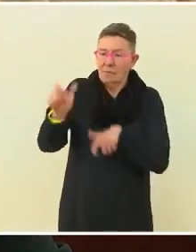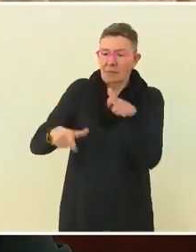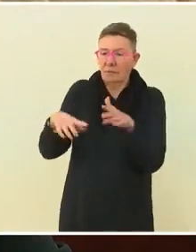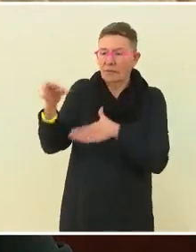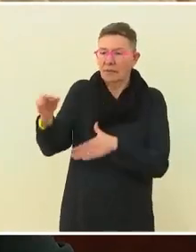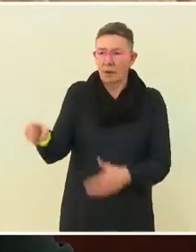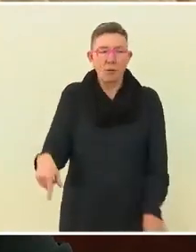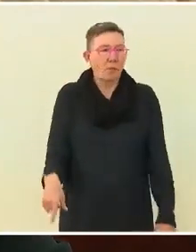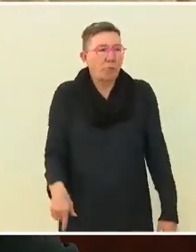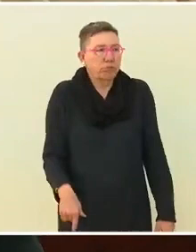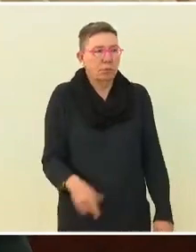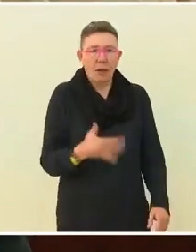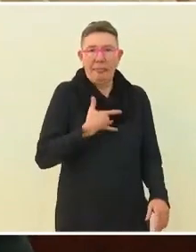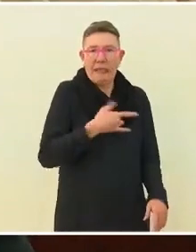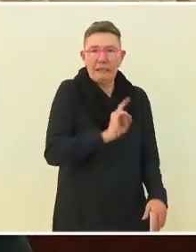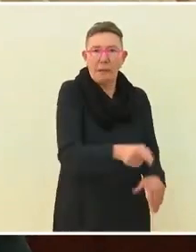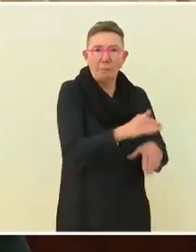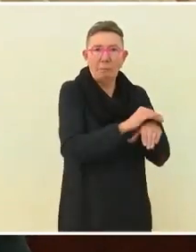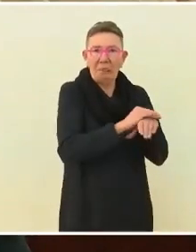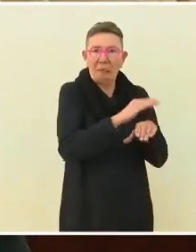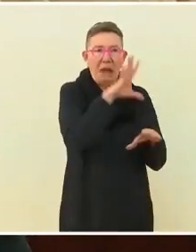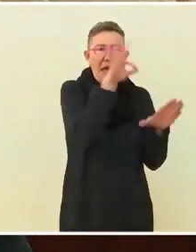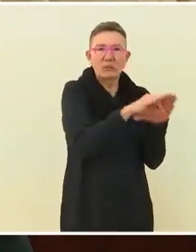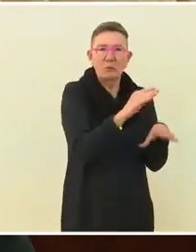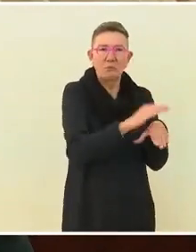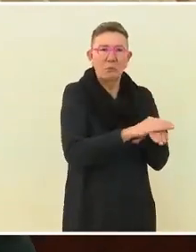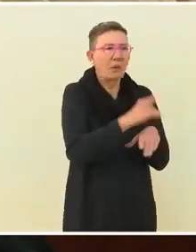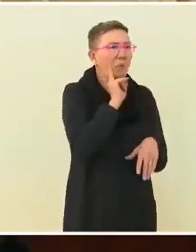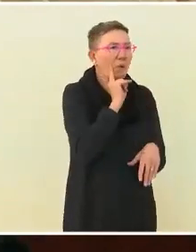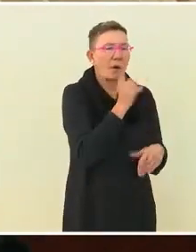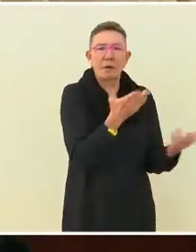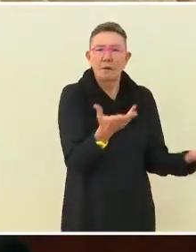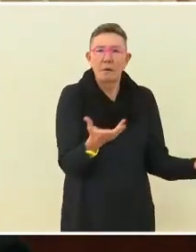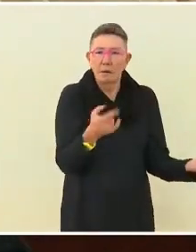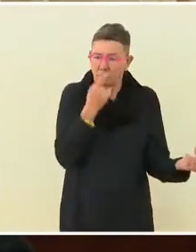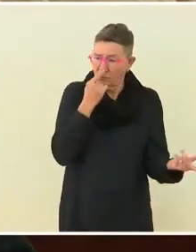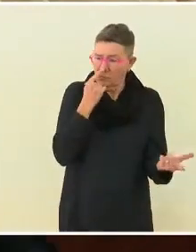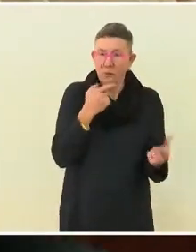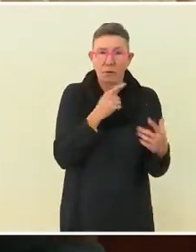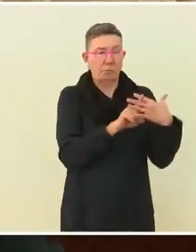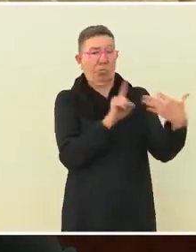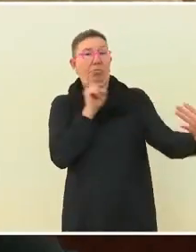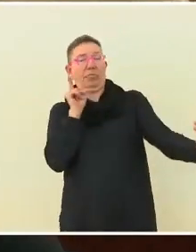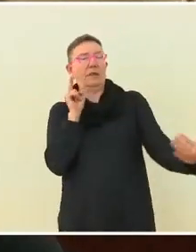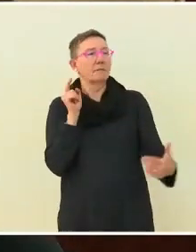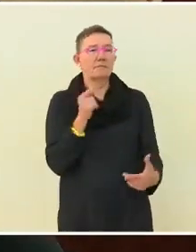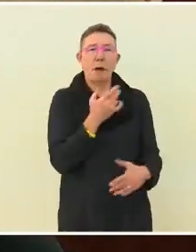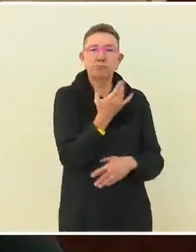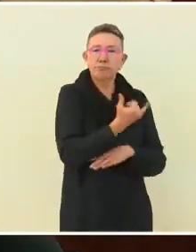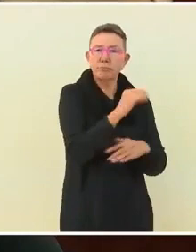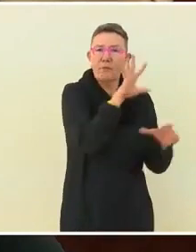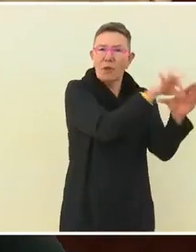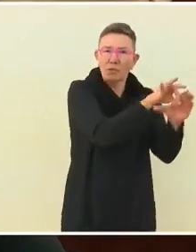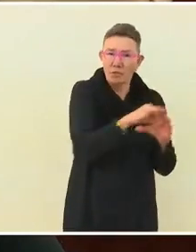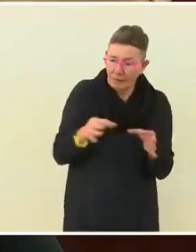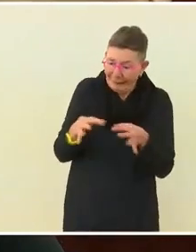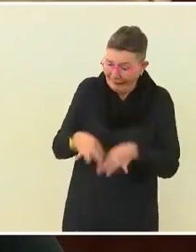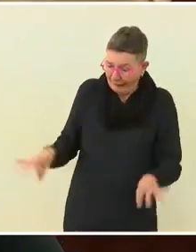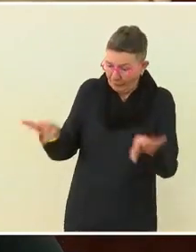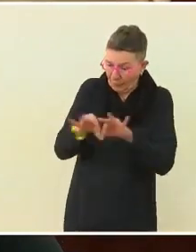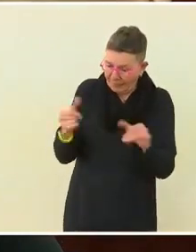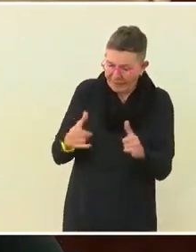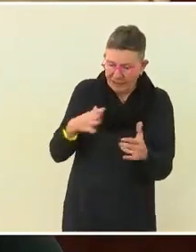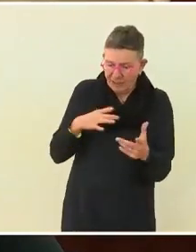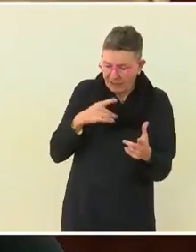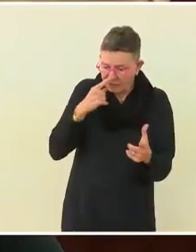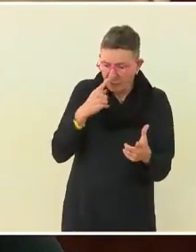se désintéresser d'élections par des institutions dont ils se sentent exclus, sur des territoires où le sentiment d'abandon